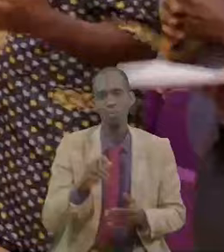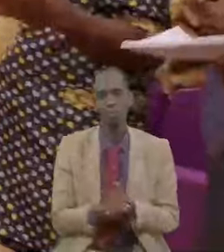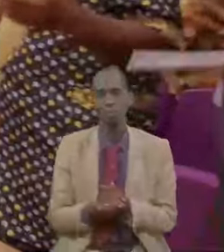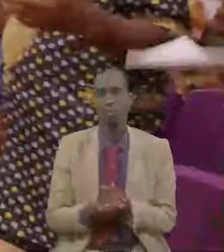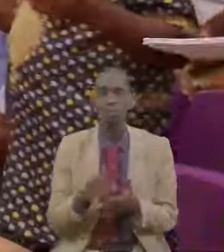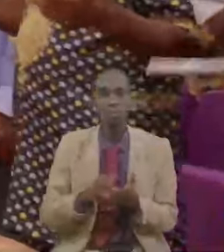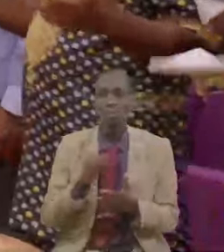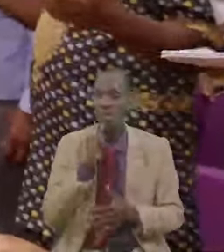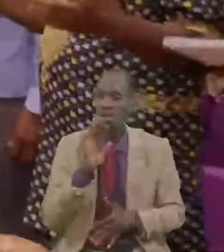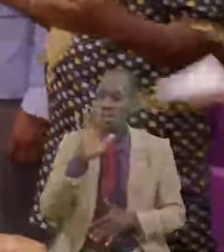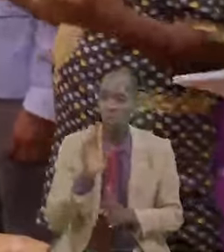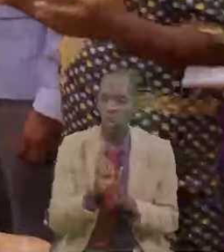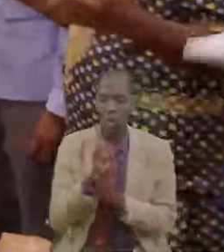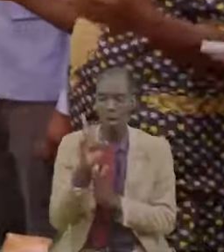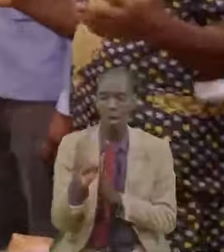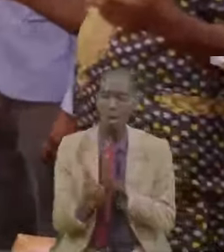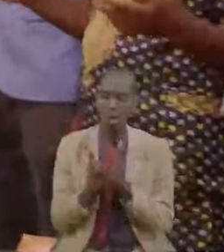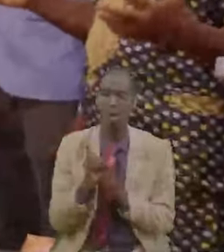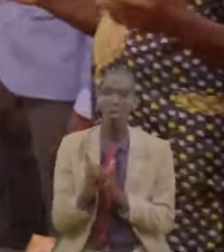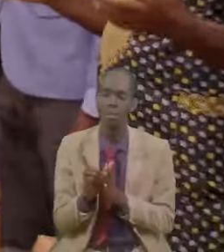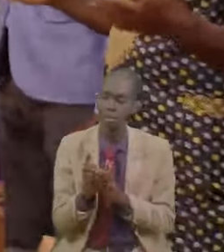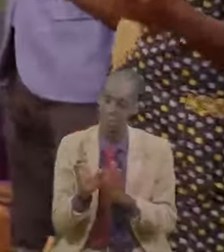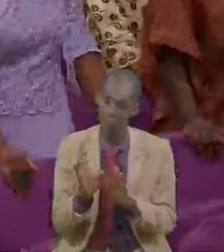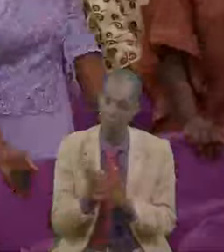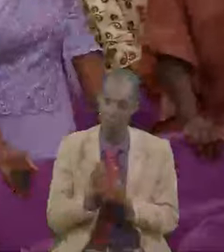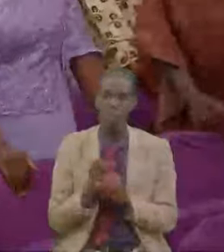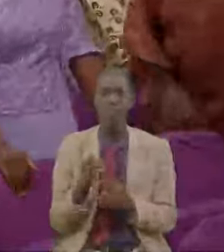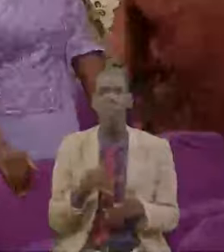C'est votre heure. Faut réclamer cela.